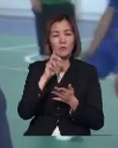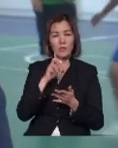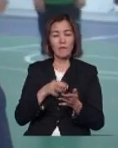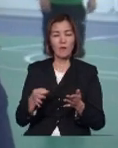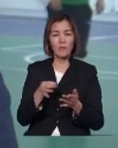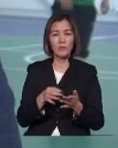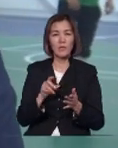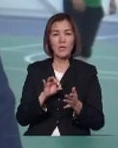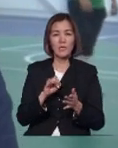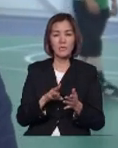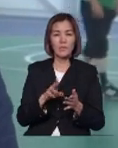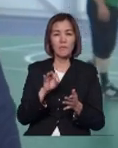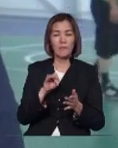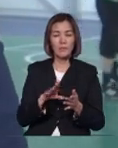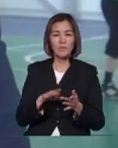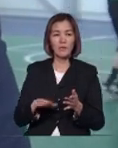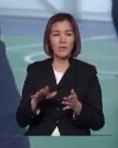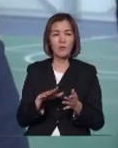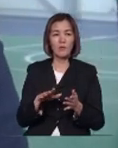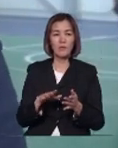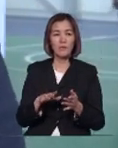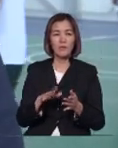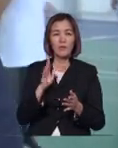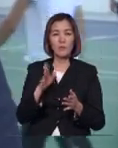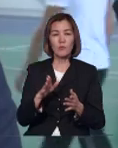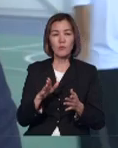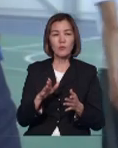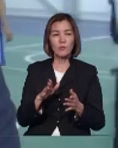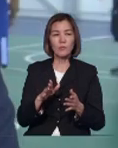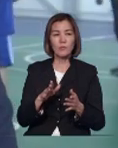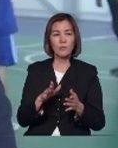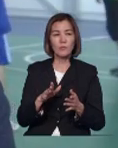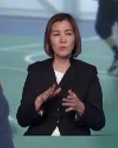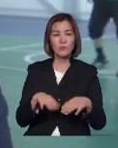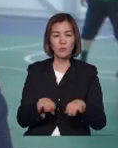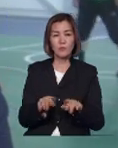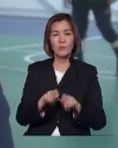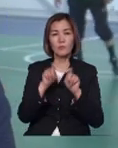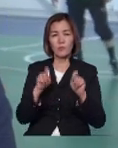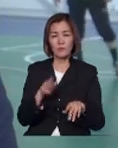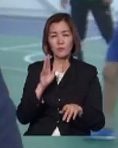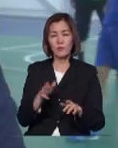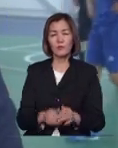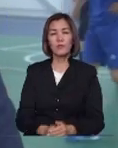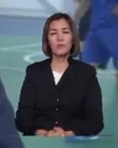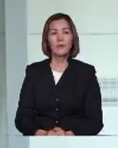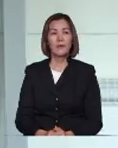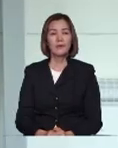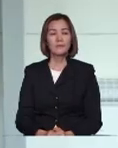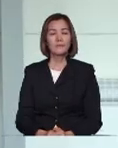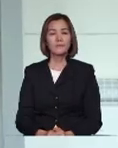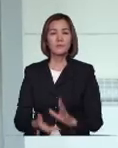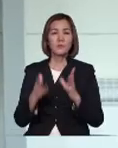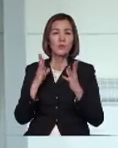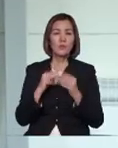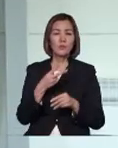области в Искельдинском и Балпыкском округах, в будущем будут возведены блочно-модульные спортивные объекты. Общая